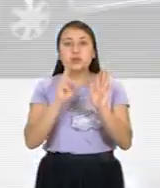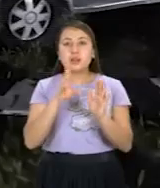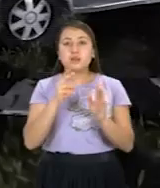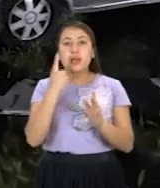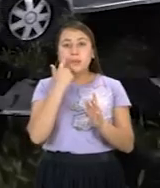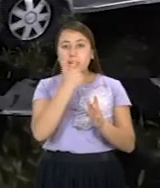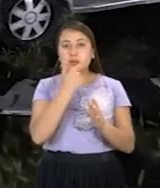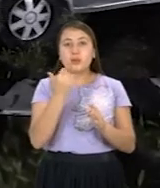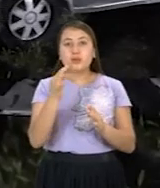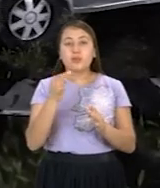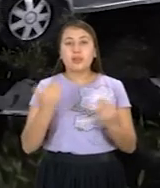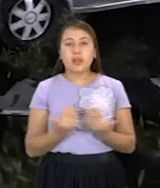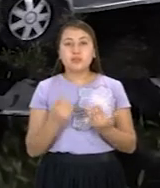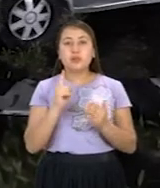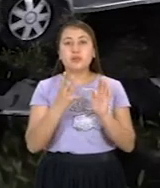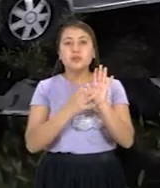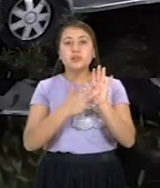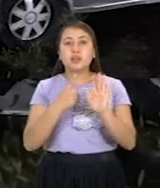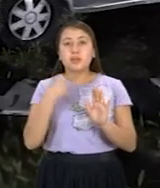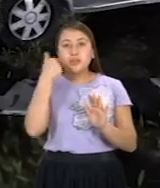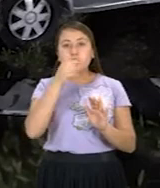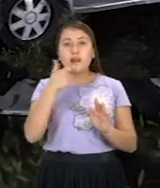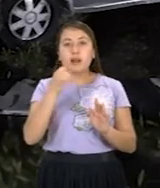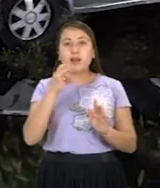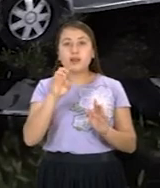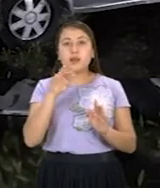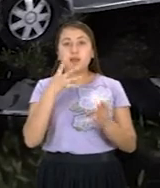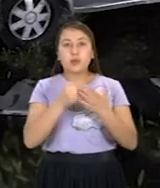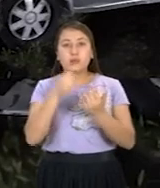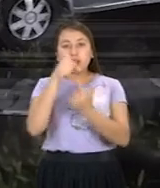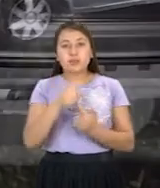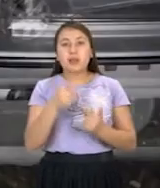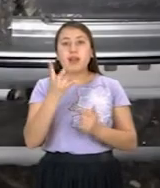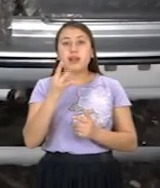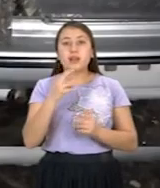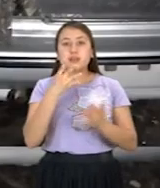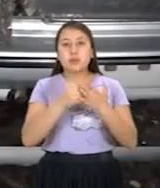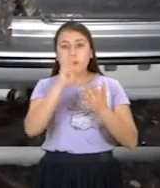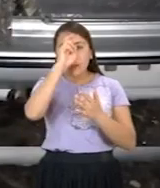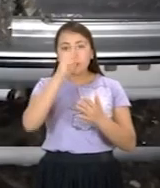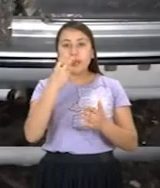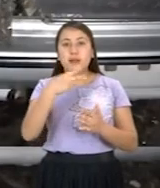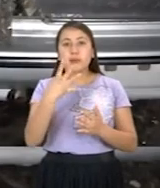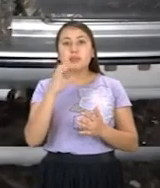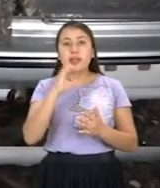9-kilometrida Paxtakor tumanida yashovchi 1981 yilda tug'ilgan G'ayrat Meliyev o'ziga tegishli Nexia rusumli davlat